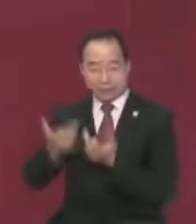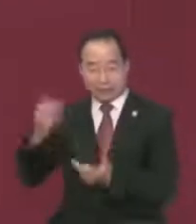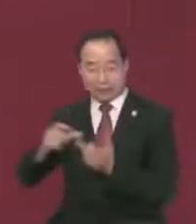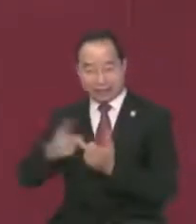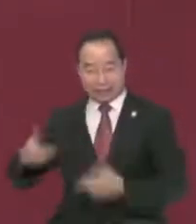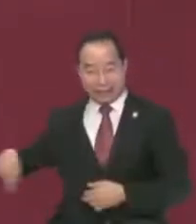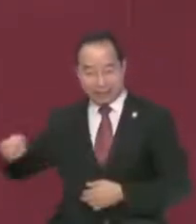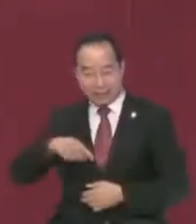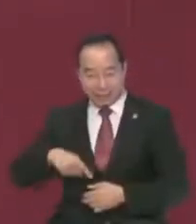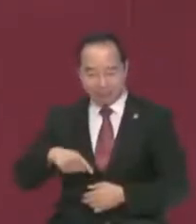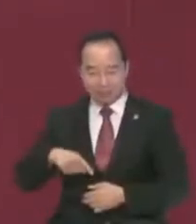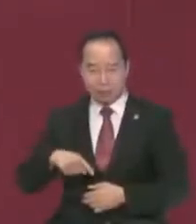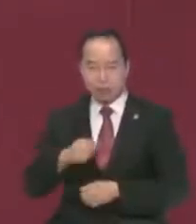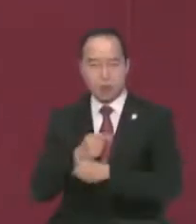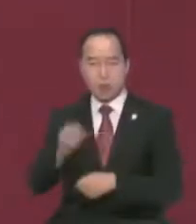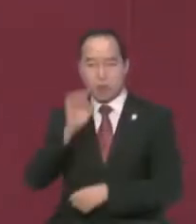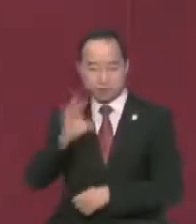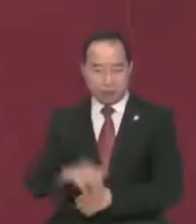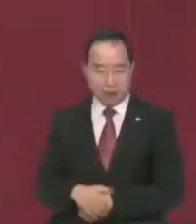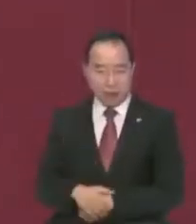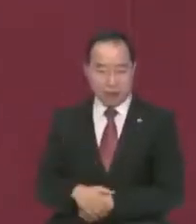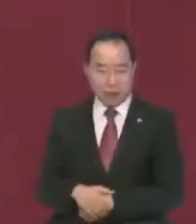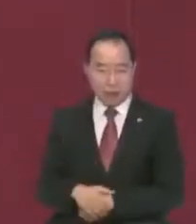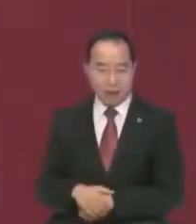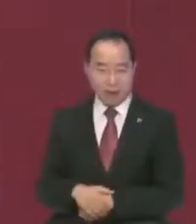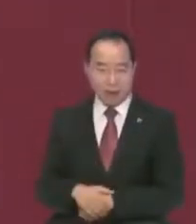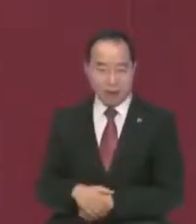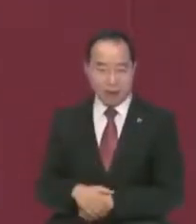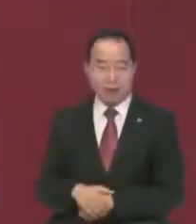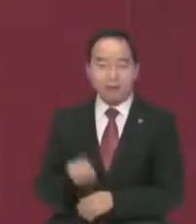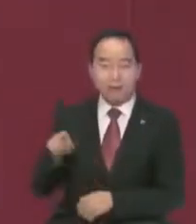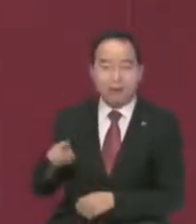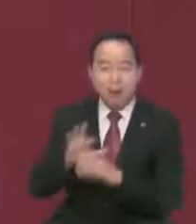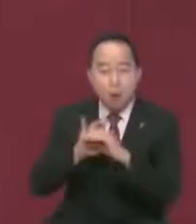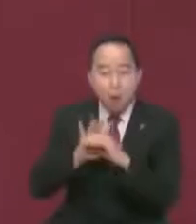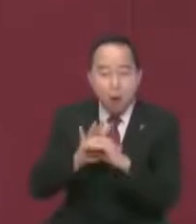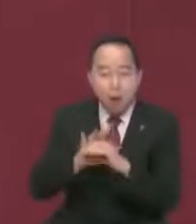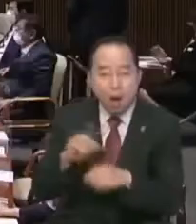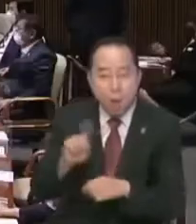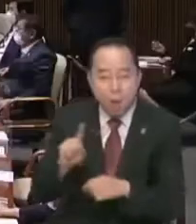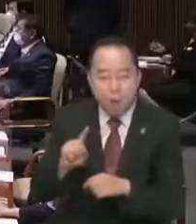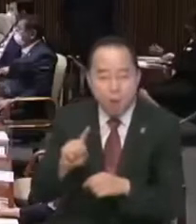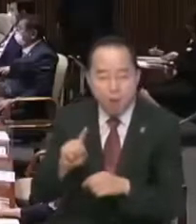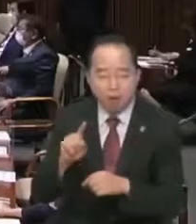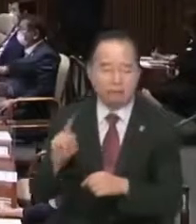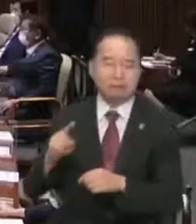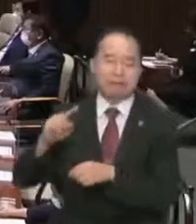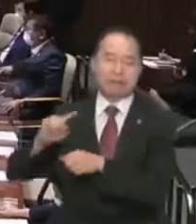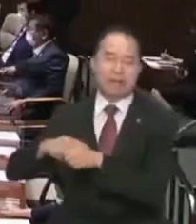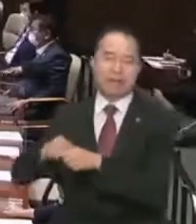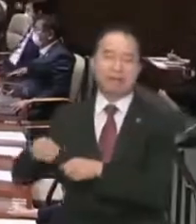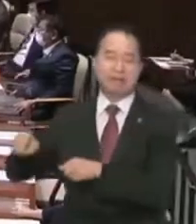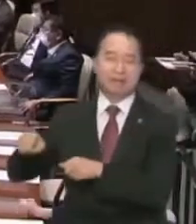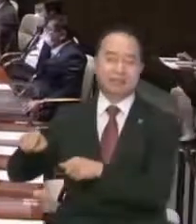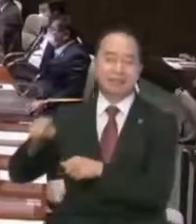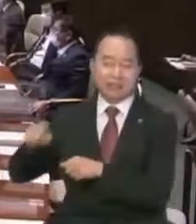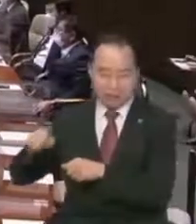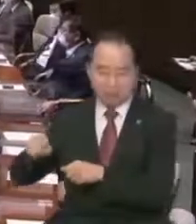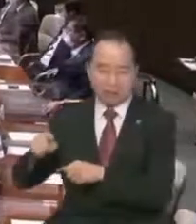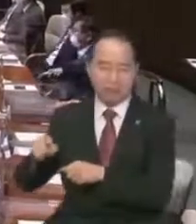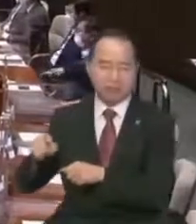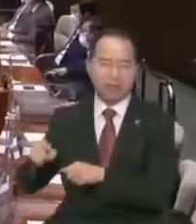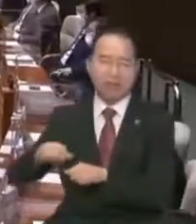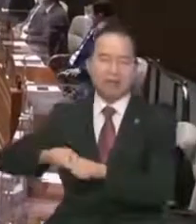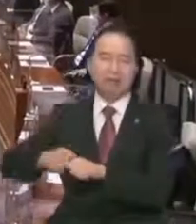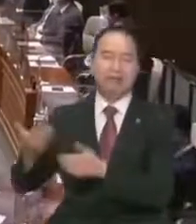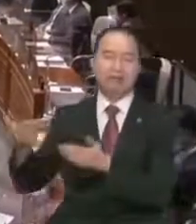코로나 같은 감염병은 자연의 응징이라는 해석이 있습니다. 환경 파괴와 기후변화에서 연유했다는